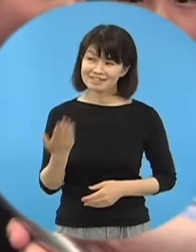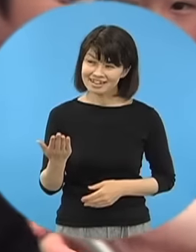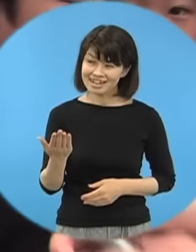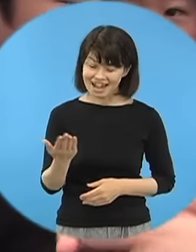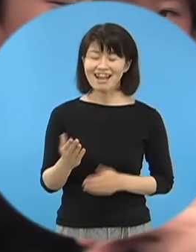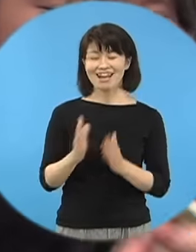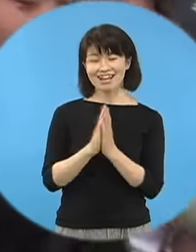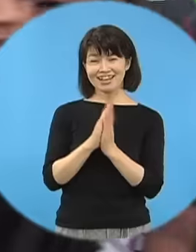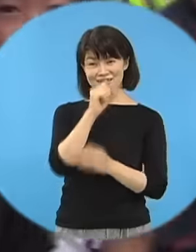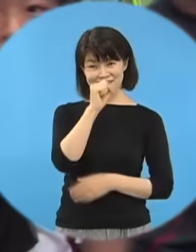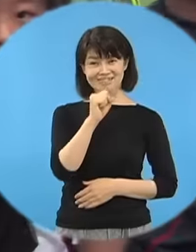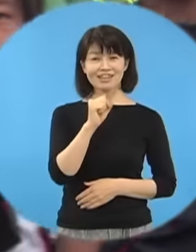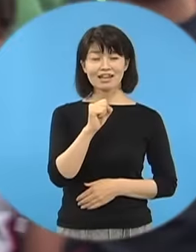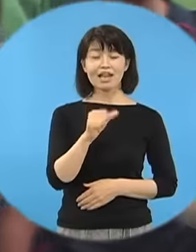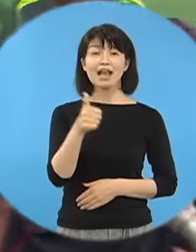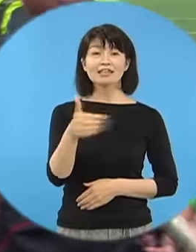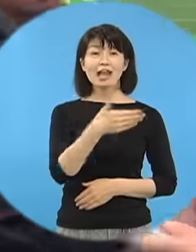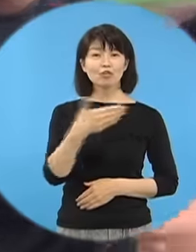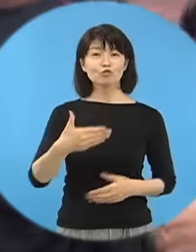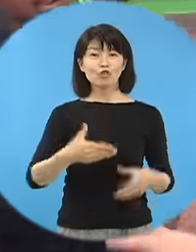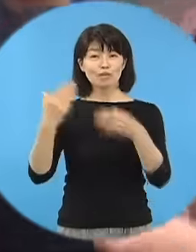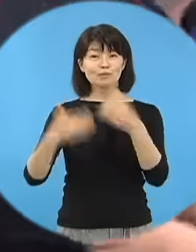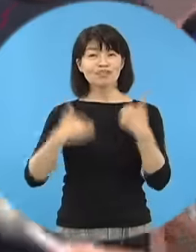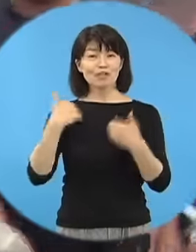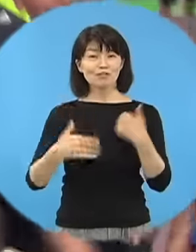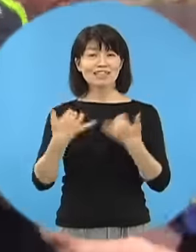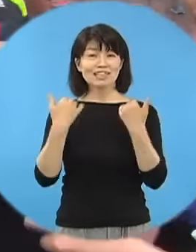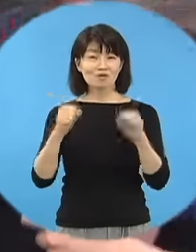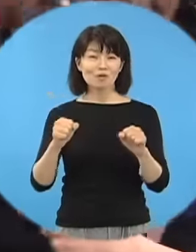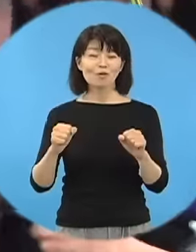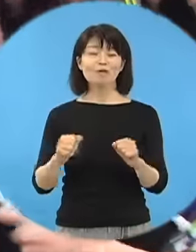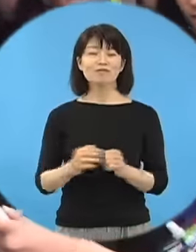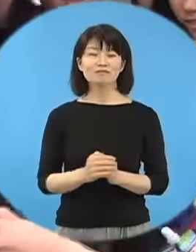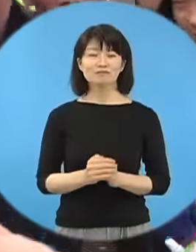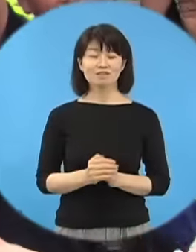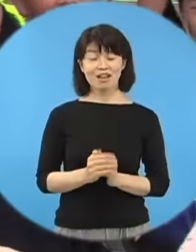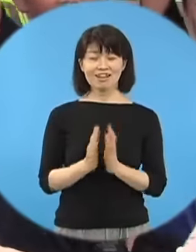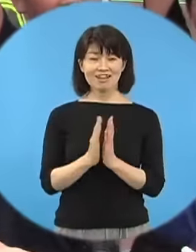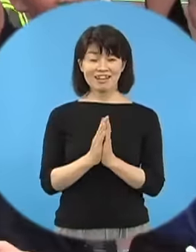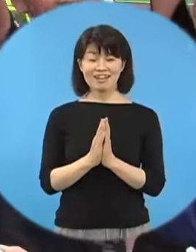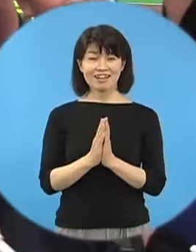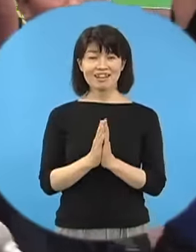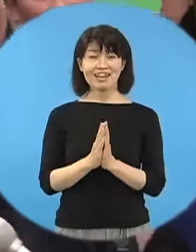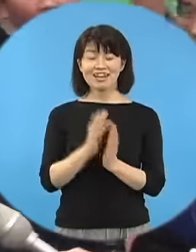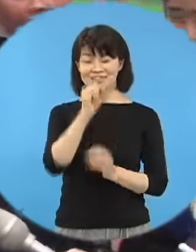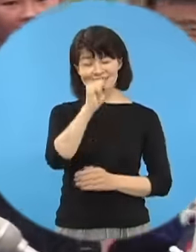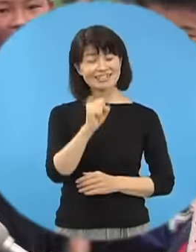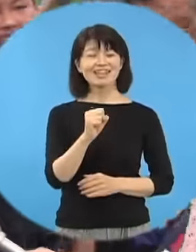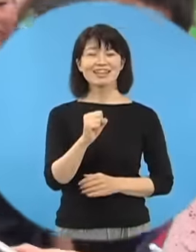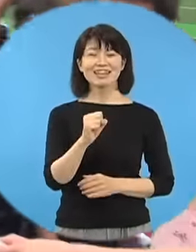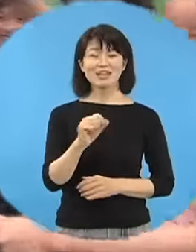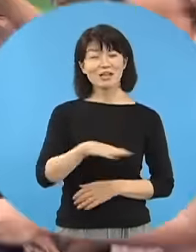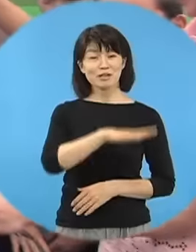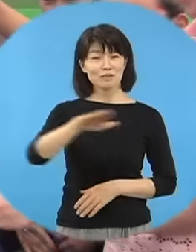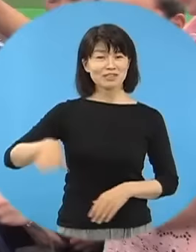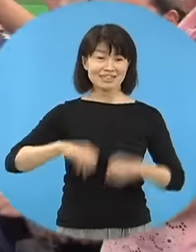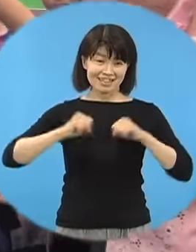良かったですタグが楽しかった人はよかった